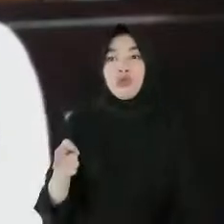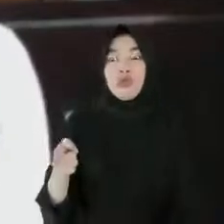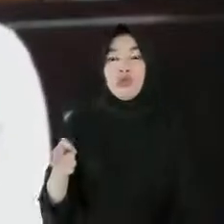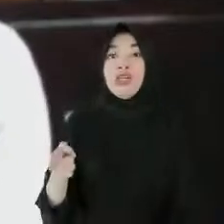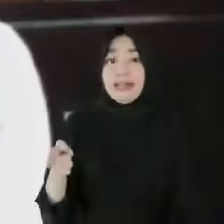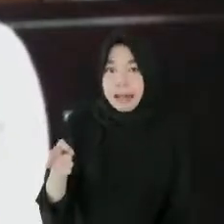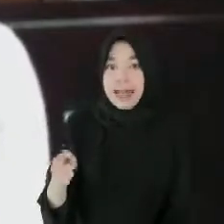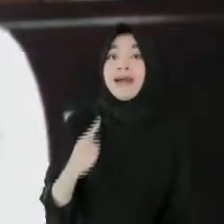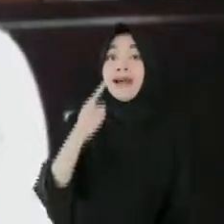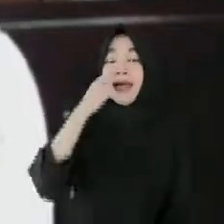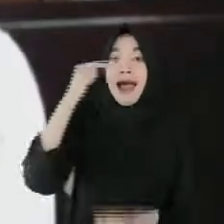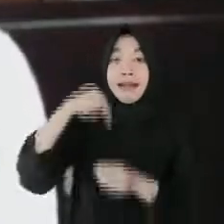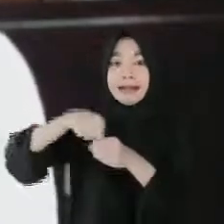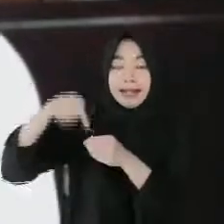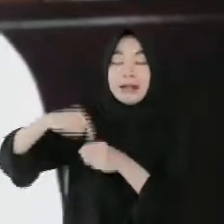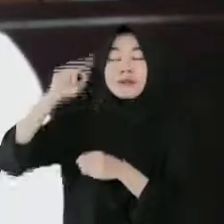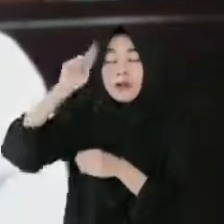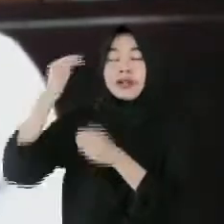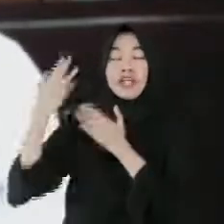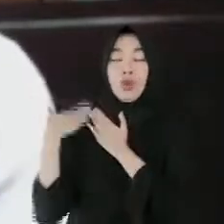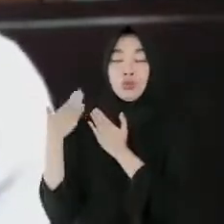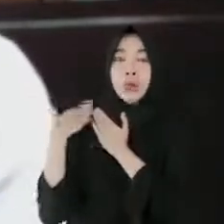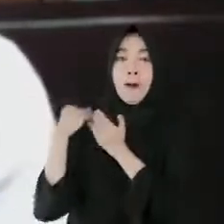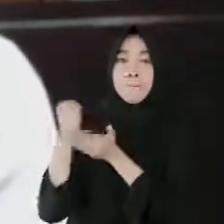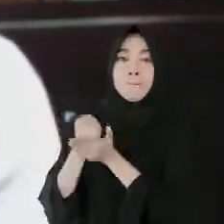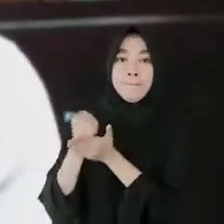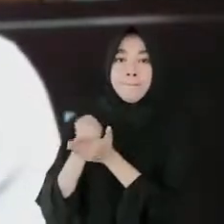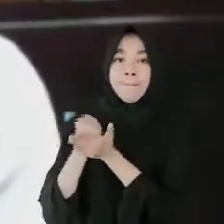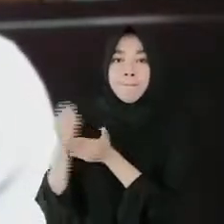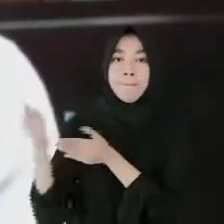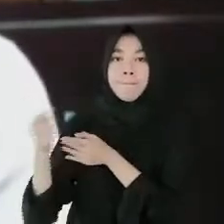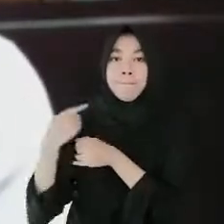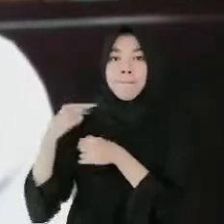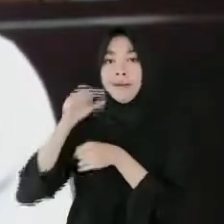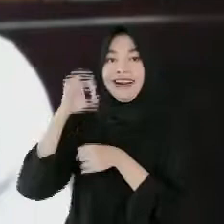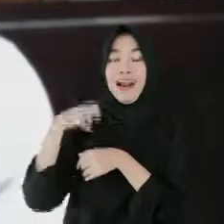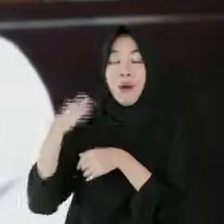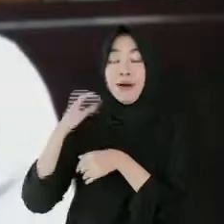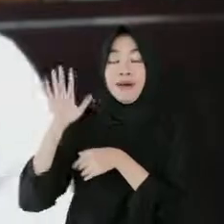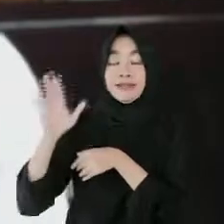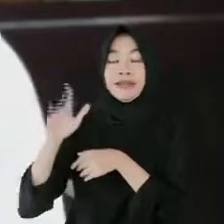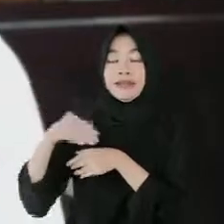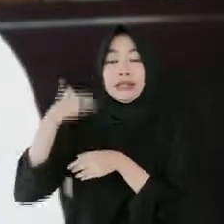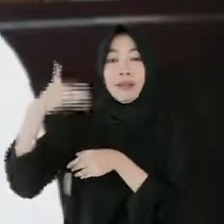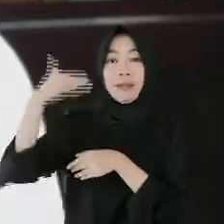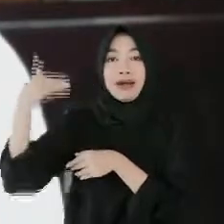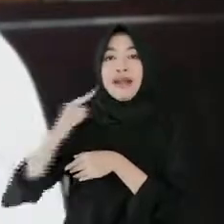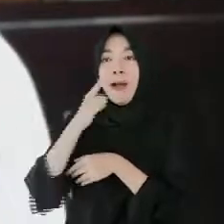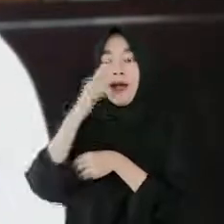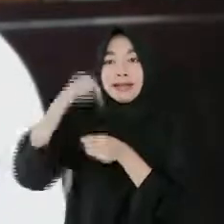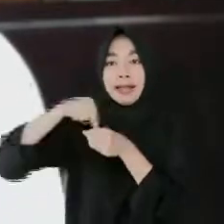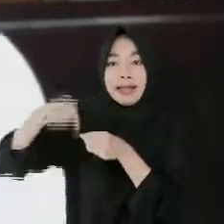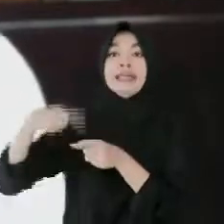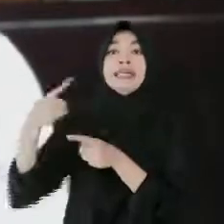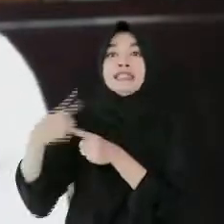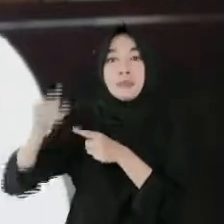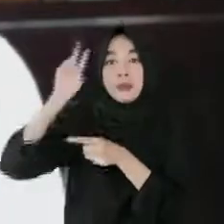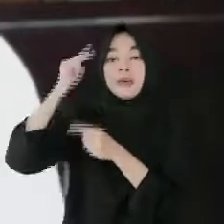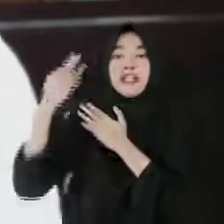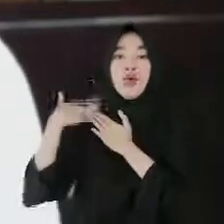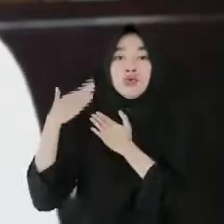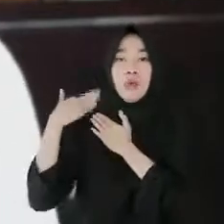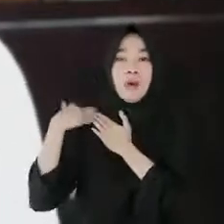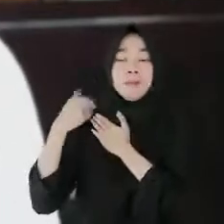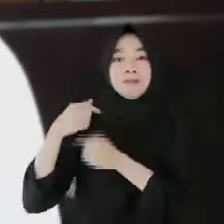itu ditanggung oleh pemerintah itu kemudian yang berikutnya yang tidak kalah pentingnya adalah simpel hal